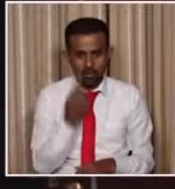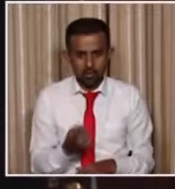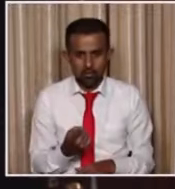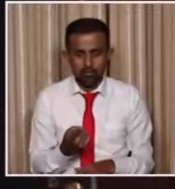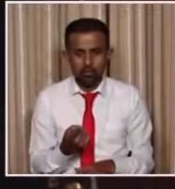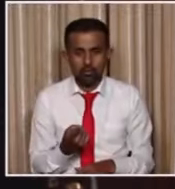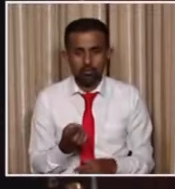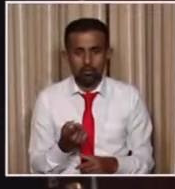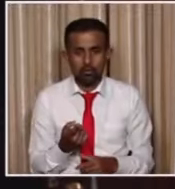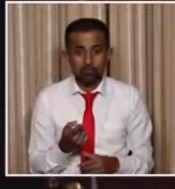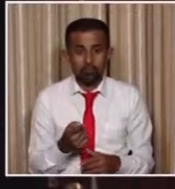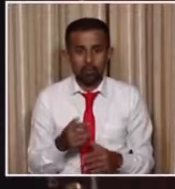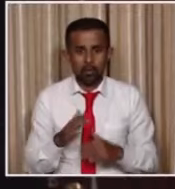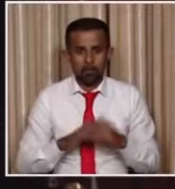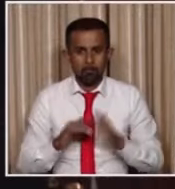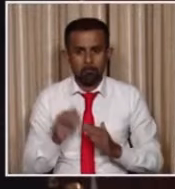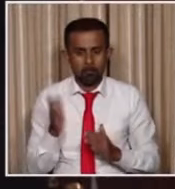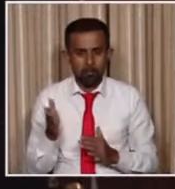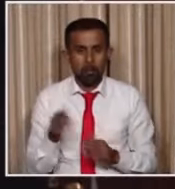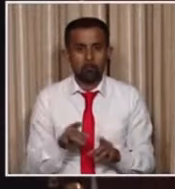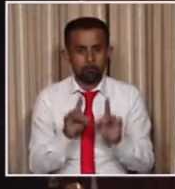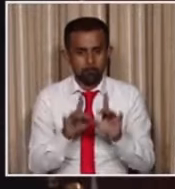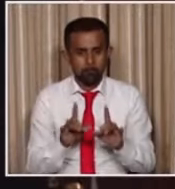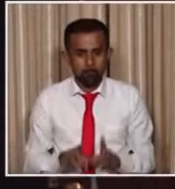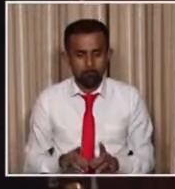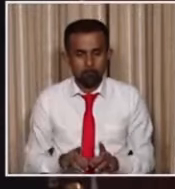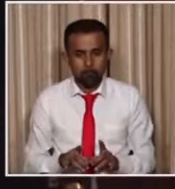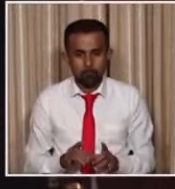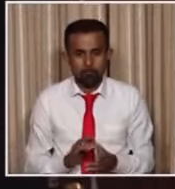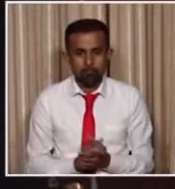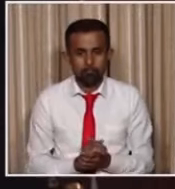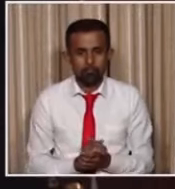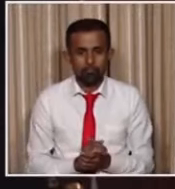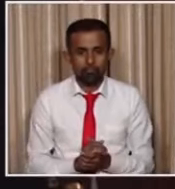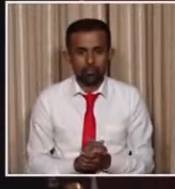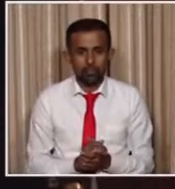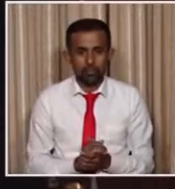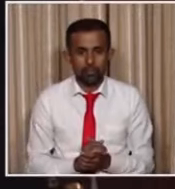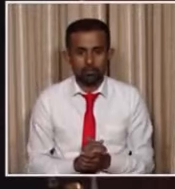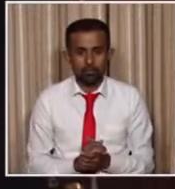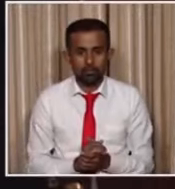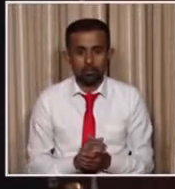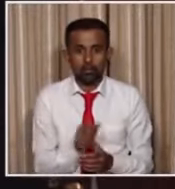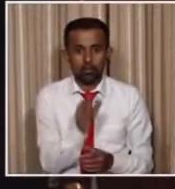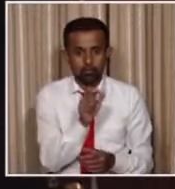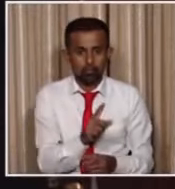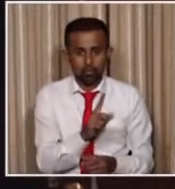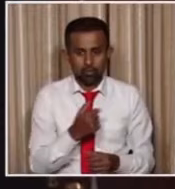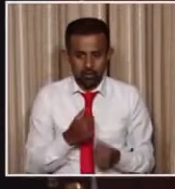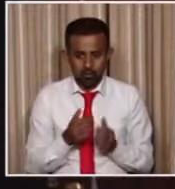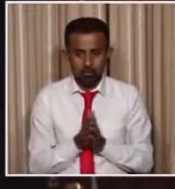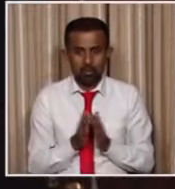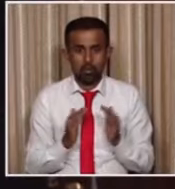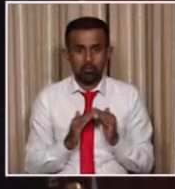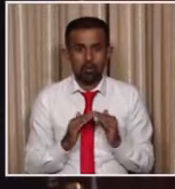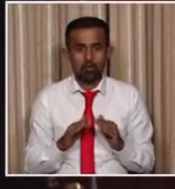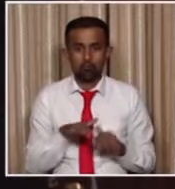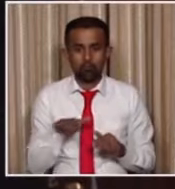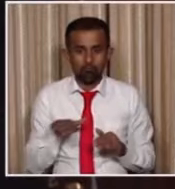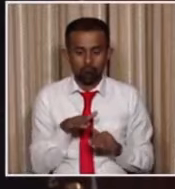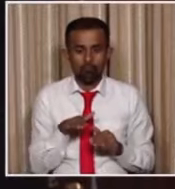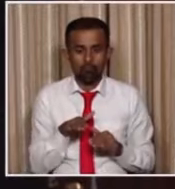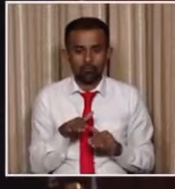යම්කිසි ආකාරයක ප්‍රැක්ටිස් එකක් තියෙනවා මෙන්න මේ විදිහට. ඒ කියන්නේ ඒ පුජ්‍යලයා තමන්ගේ දේපල